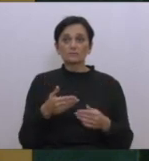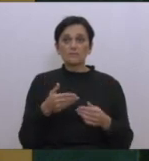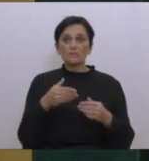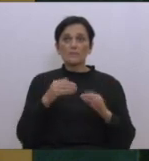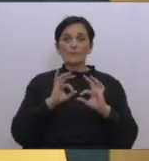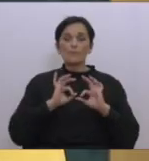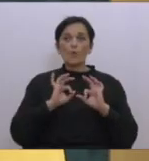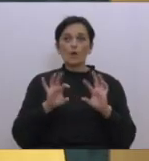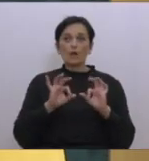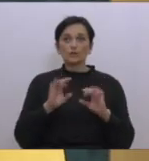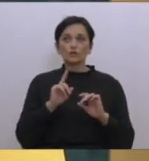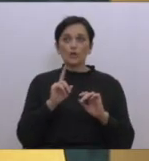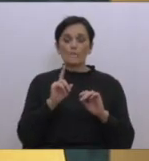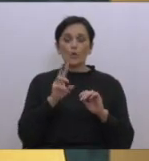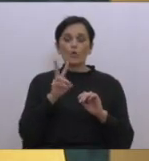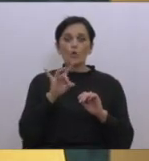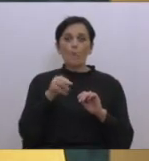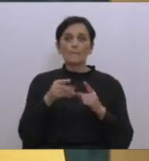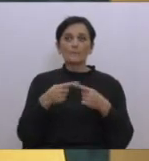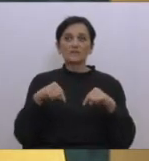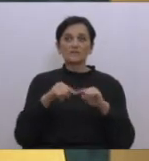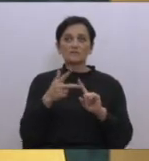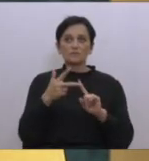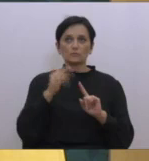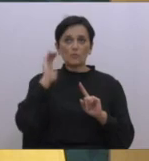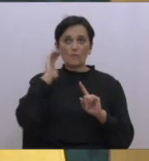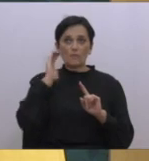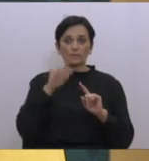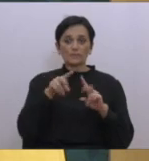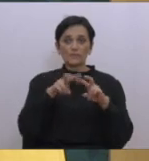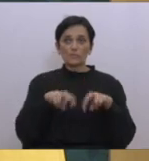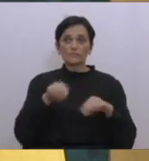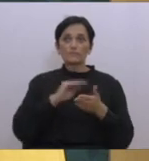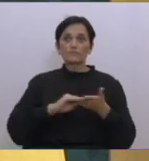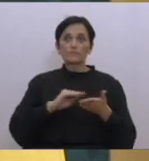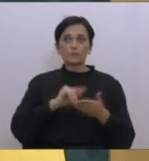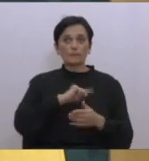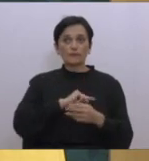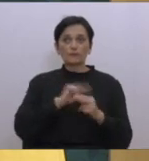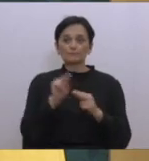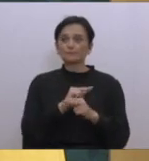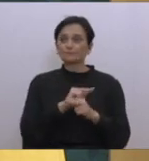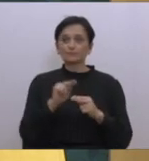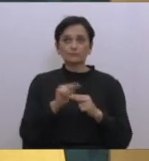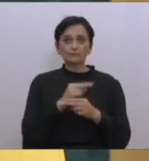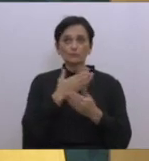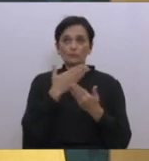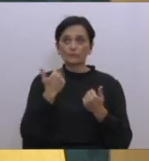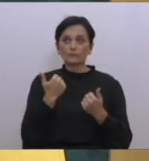მოგახსენებთ, რომ კომიტეტზე მესამე მოსმენით განხილვისას რედაქციული ხასიათის შენიშვნები არ